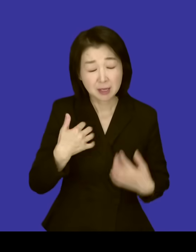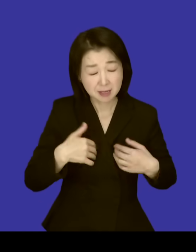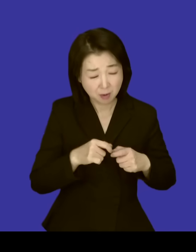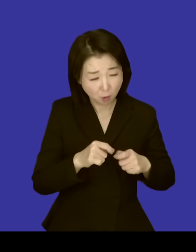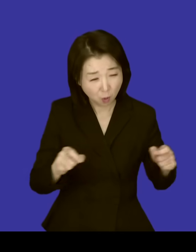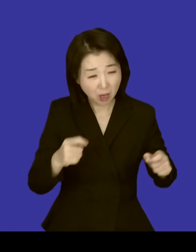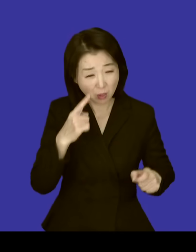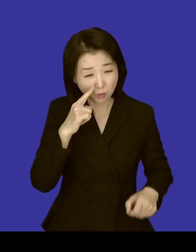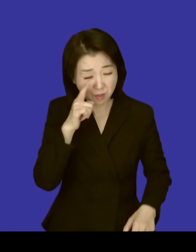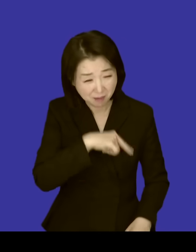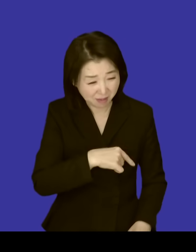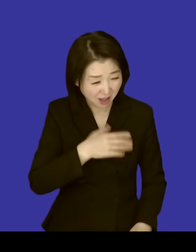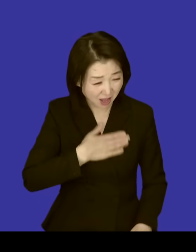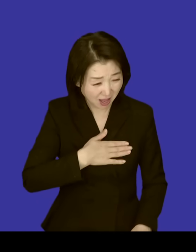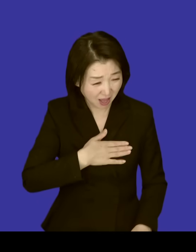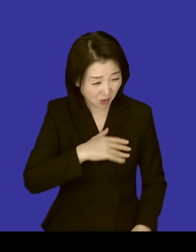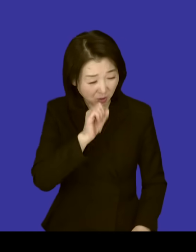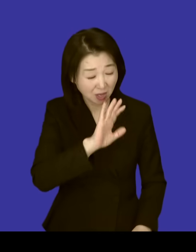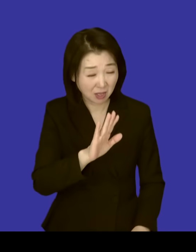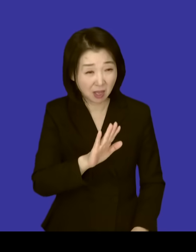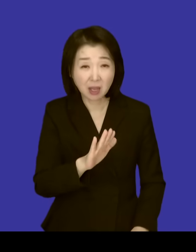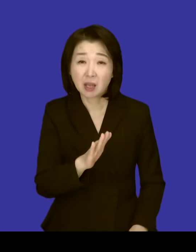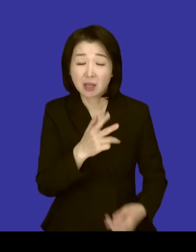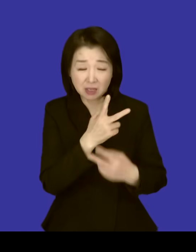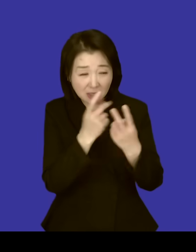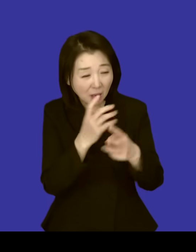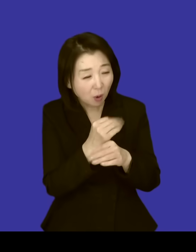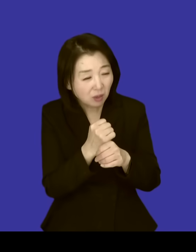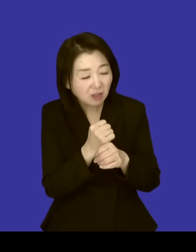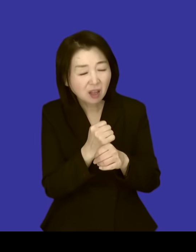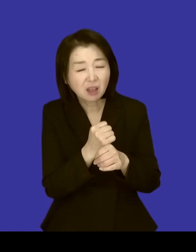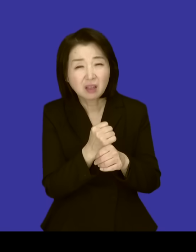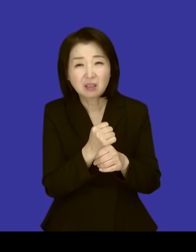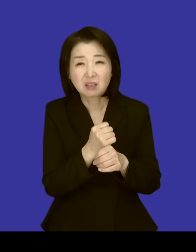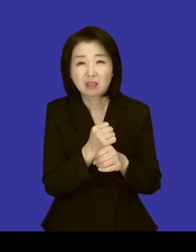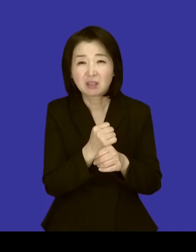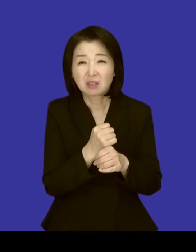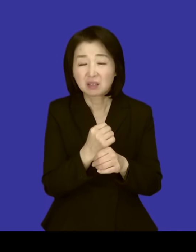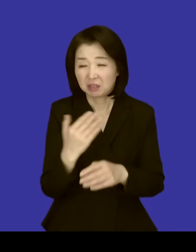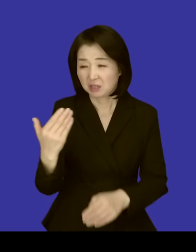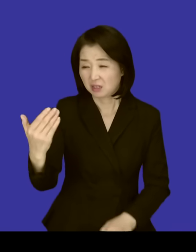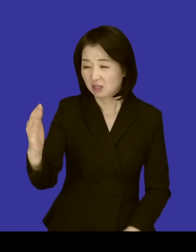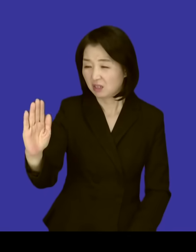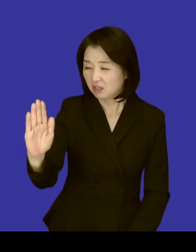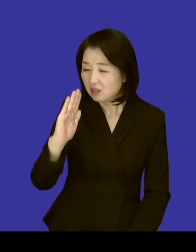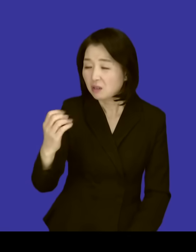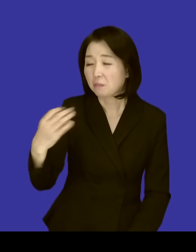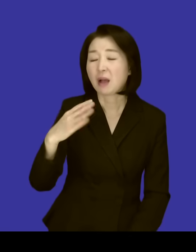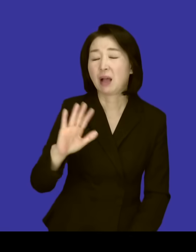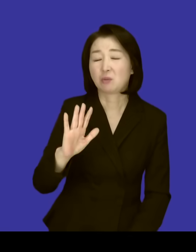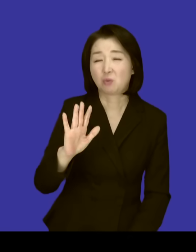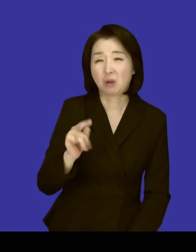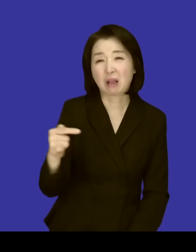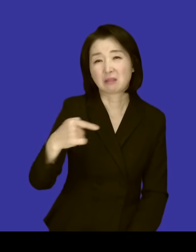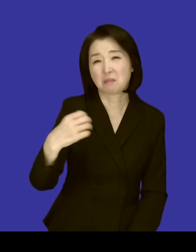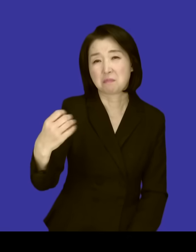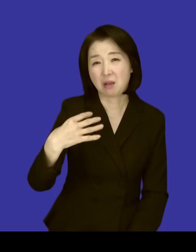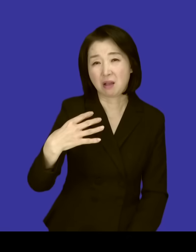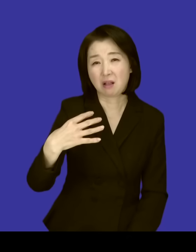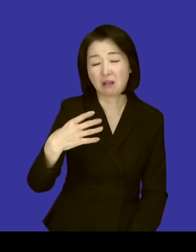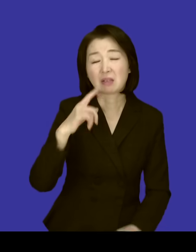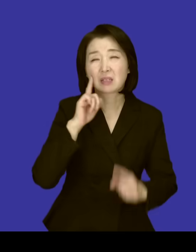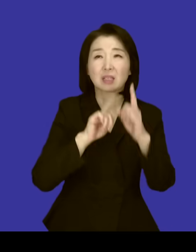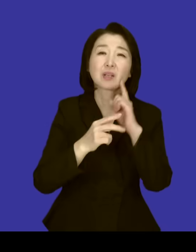나빠진다라든지 언제 잘 거니 이렇게 좀 돌려서 말씀을 하시지 최대한 상처받지 않도록. 상처받지 않도록 그렇게 배려해 네.